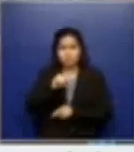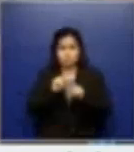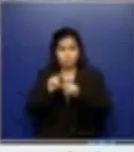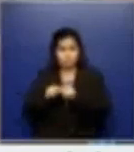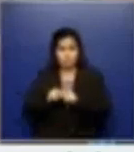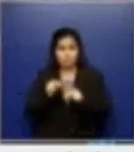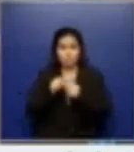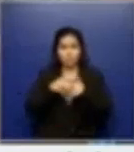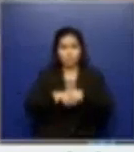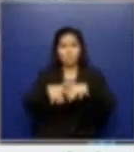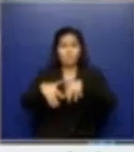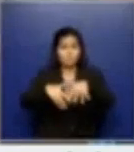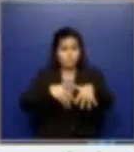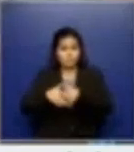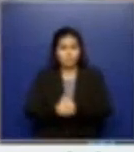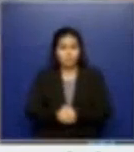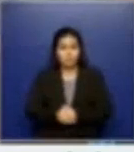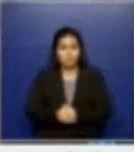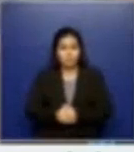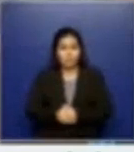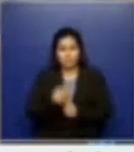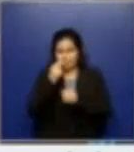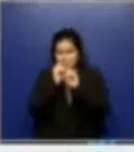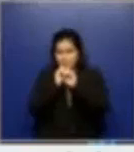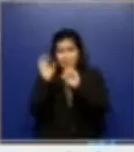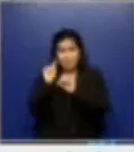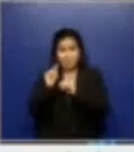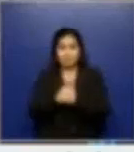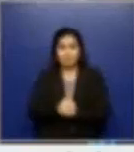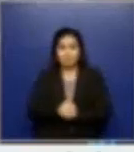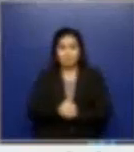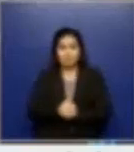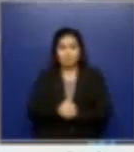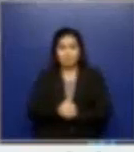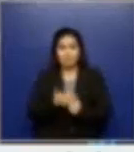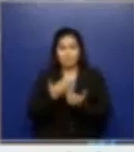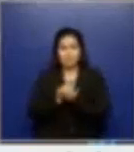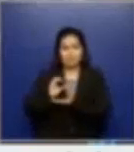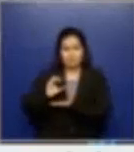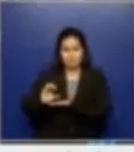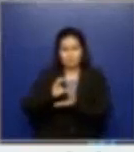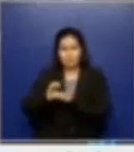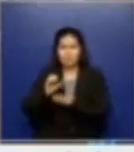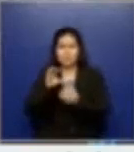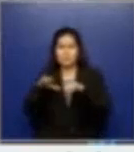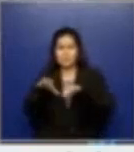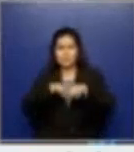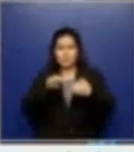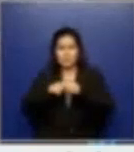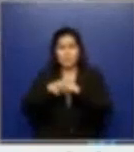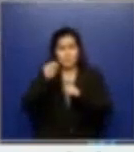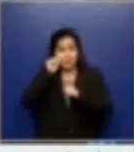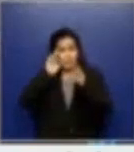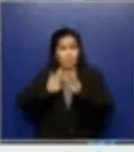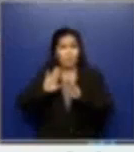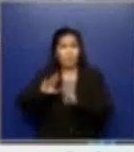ชาวบ้านทั้งนั้นความจริงที่ประจักษ์ชัดที่สุดคือยิ่งลงทุนเรื่องน้ำแบบท่านน่ะแ